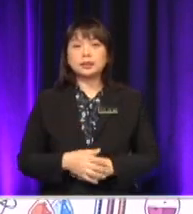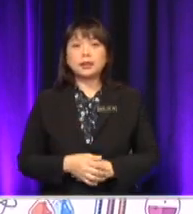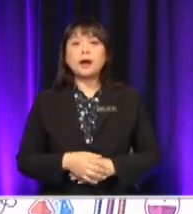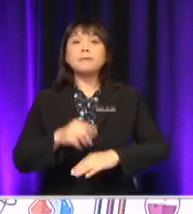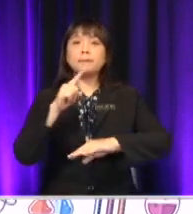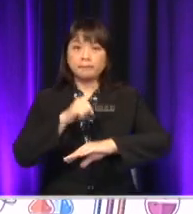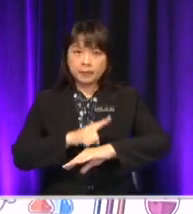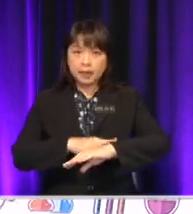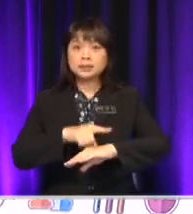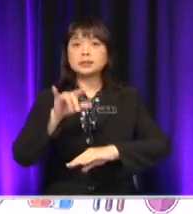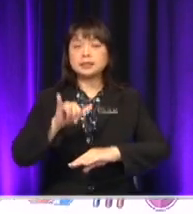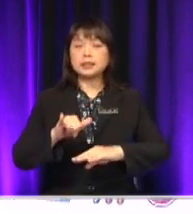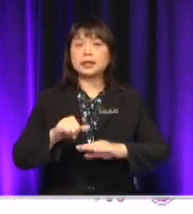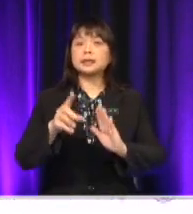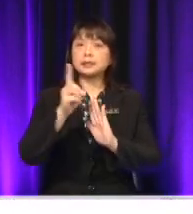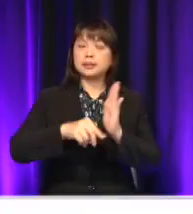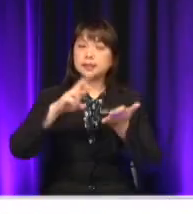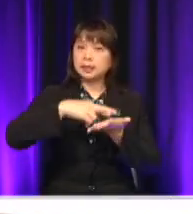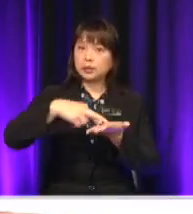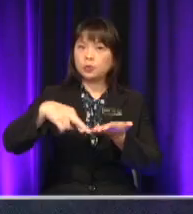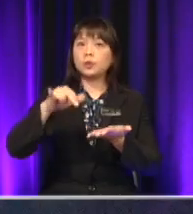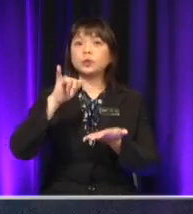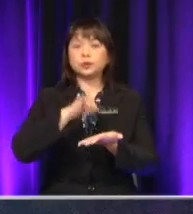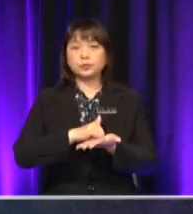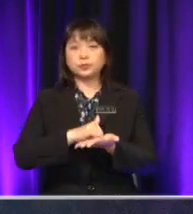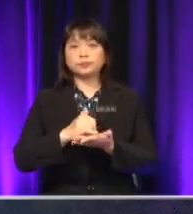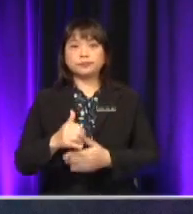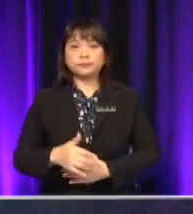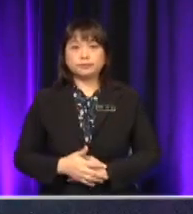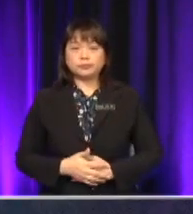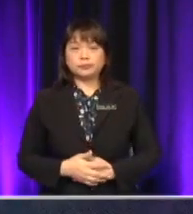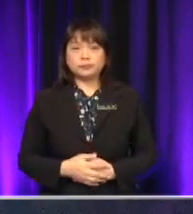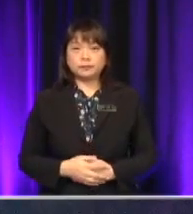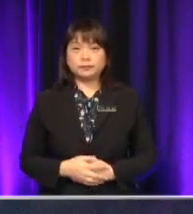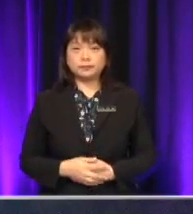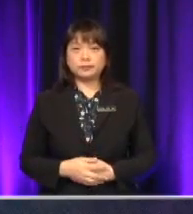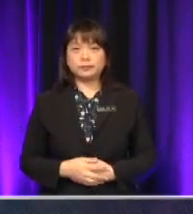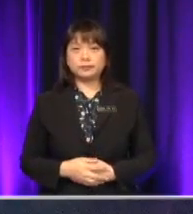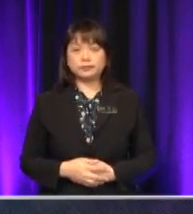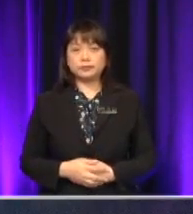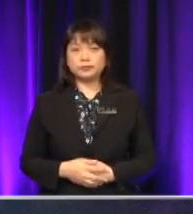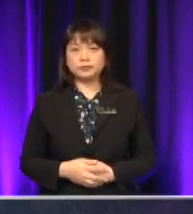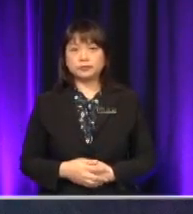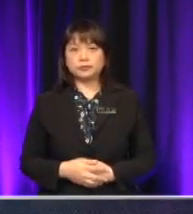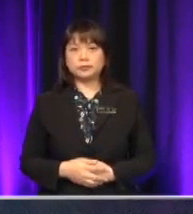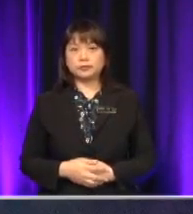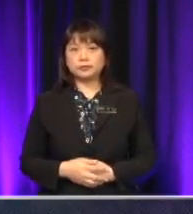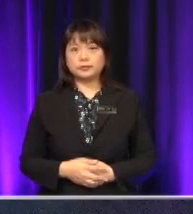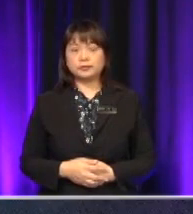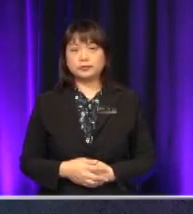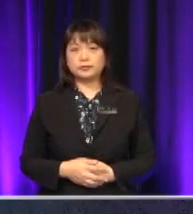direkod? Masa yang Rekodkan. Okey, masa yang direkodkan. Baguslah. Okey. Oleh disebabkan yang bagus sangat, cikgu bagi